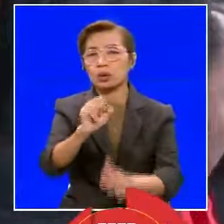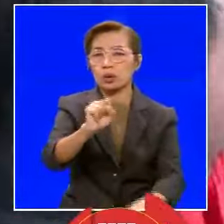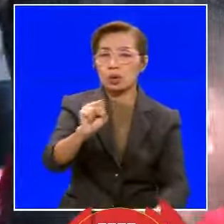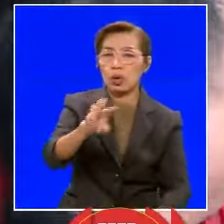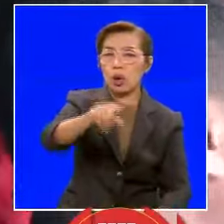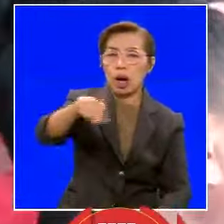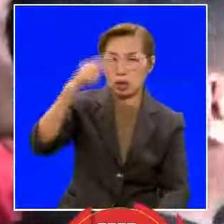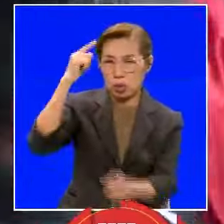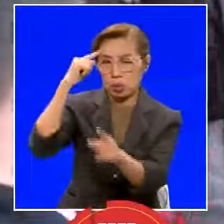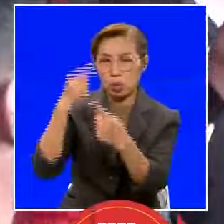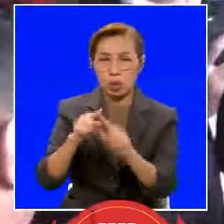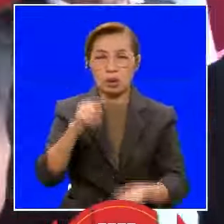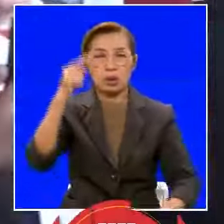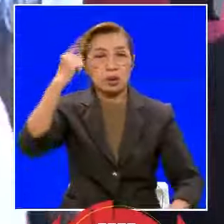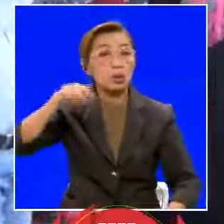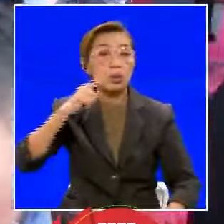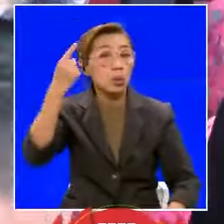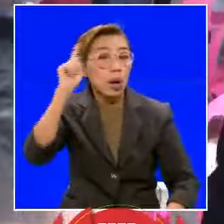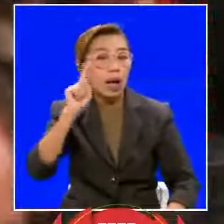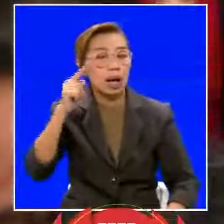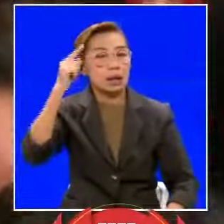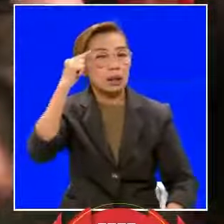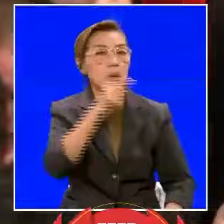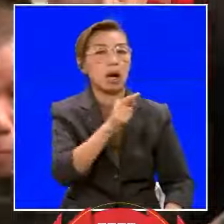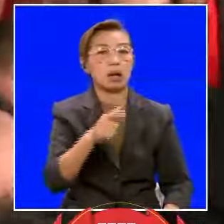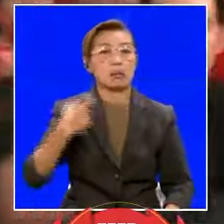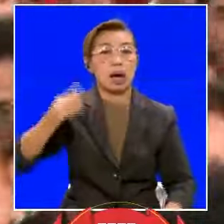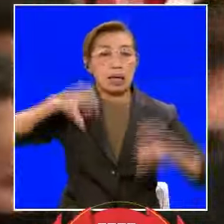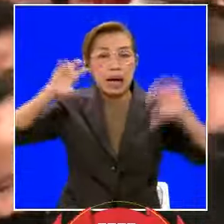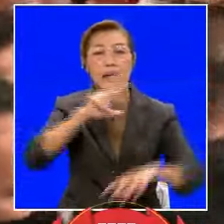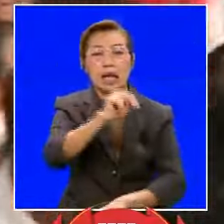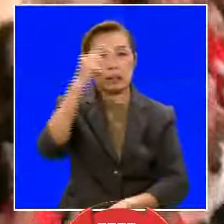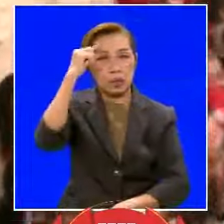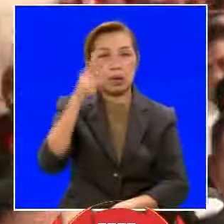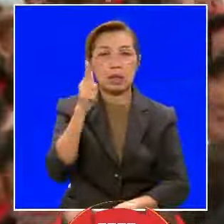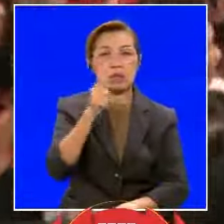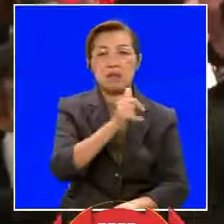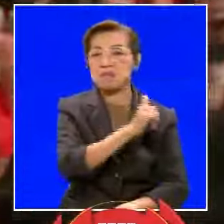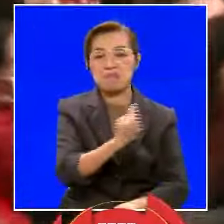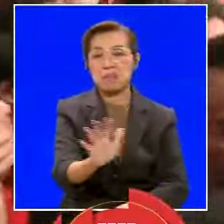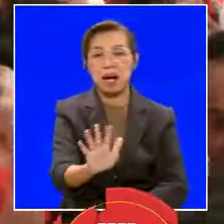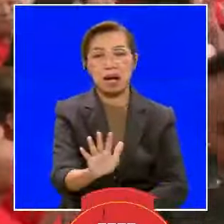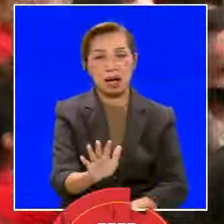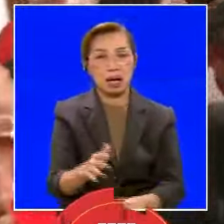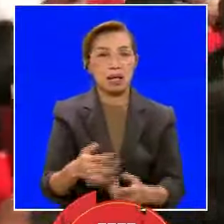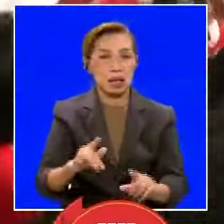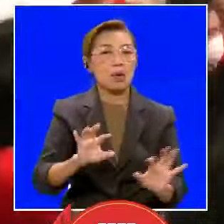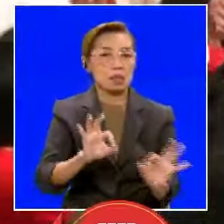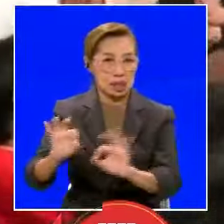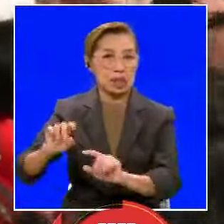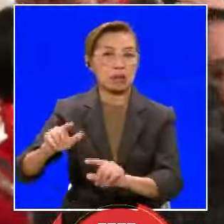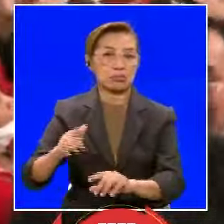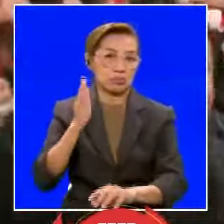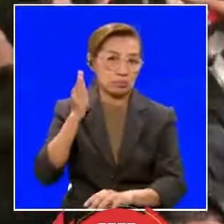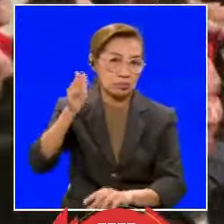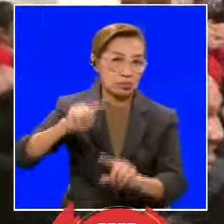ขอเลื่อนหรือเปล่านะฮะทีนี้อ่ะพออัยการสั่งฟ้องแล้วยังไงต่อล่ะครับ หมายถึงเลื่อนวันที่18 หมายถึงว่าพอตอนแรกเนี่ยบ